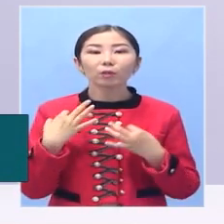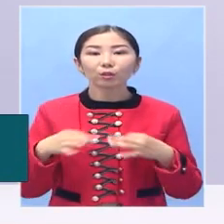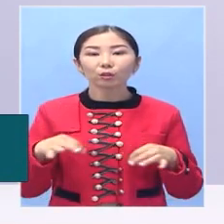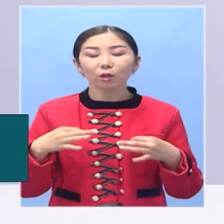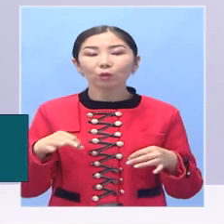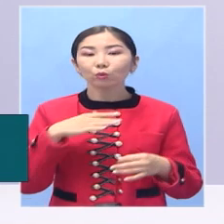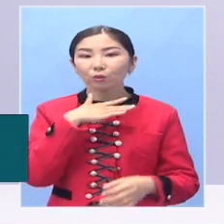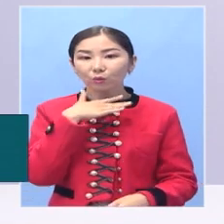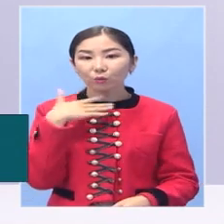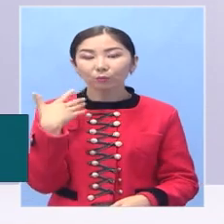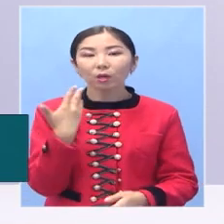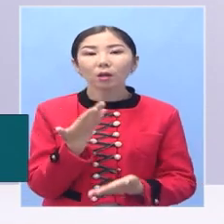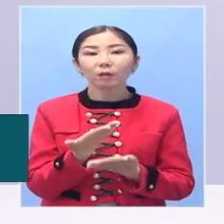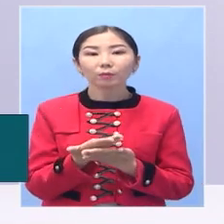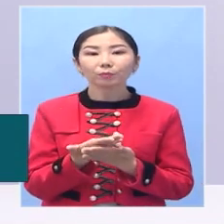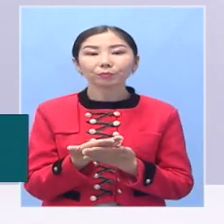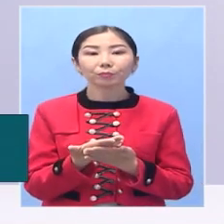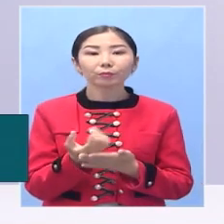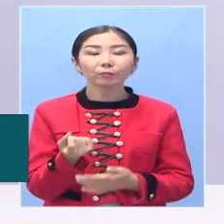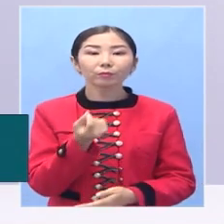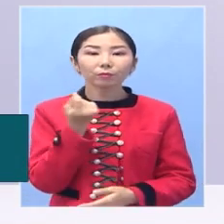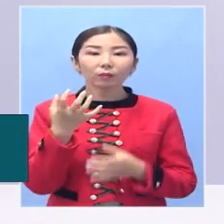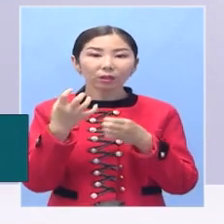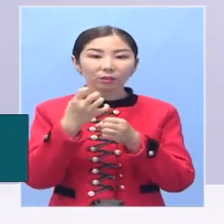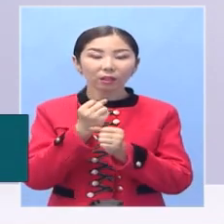азыр сону азда болса да несин азайтат да.